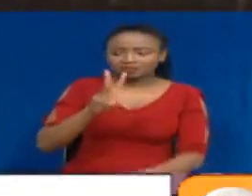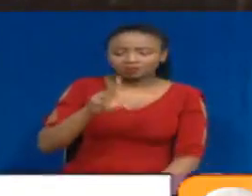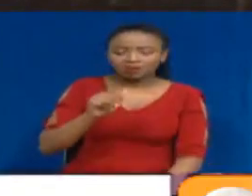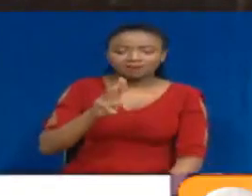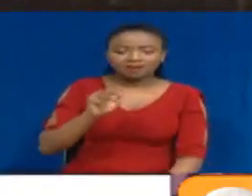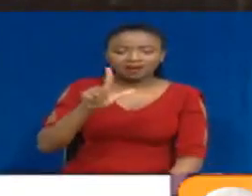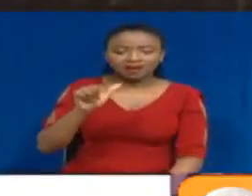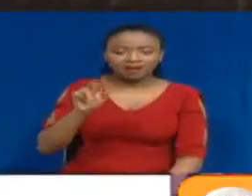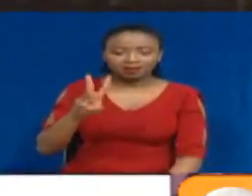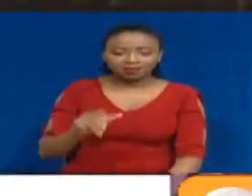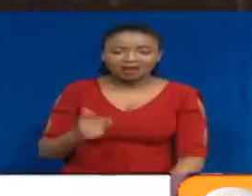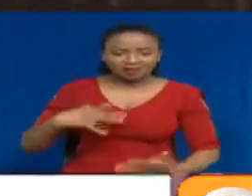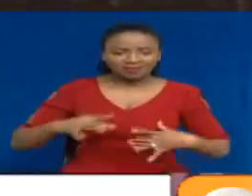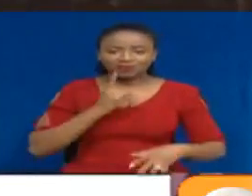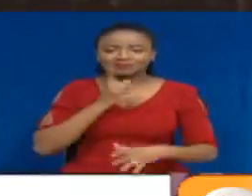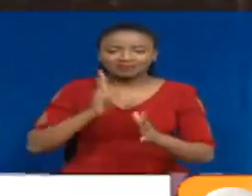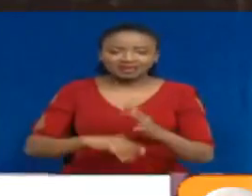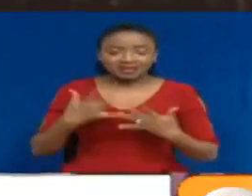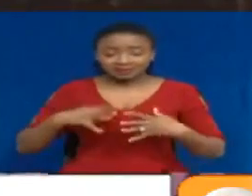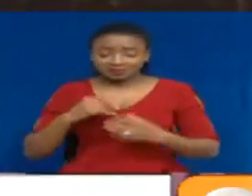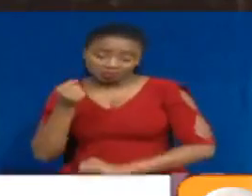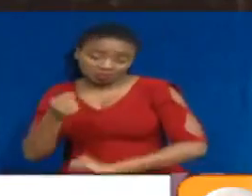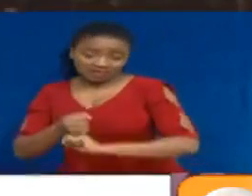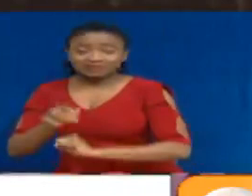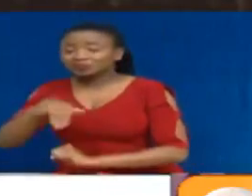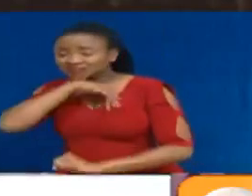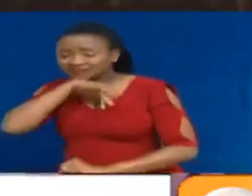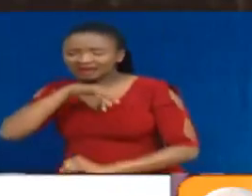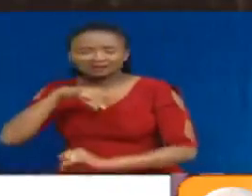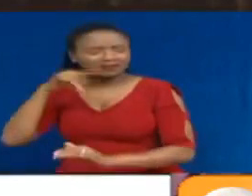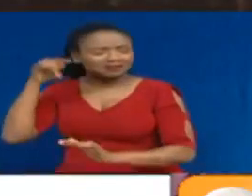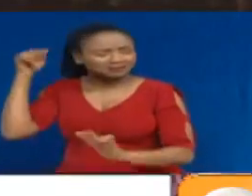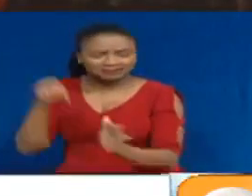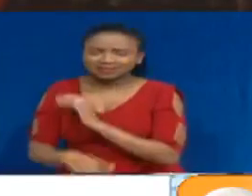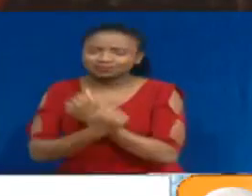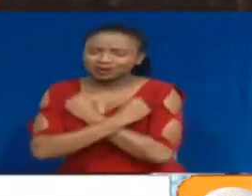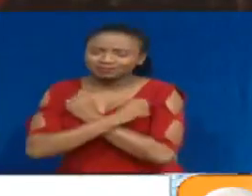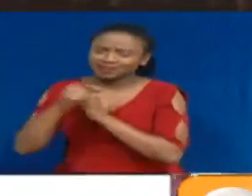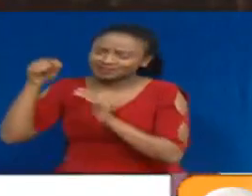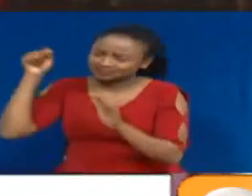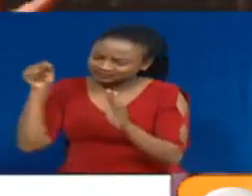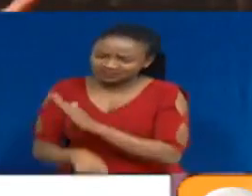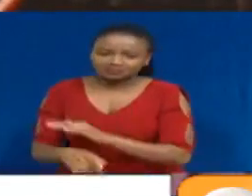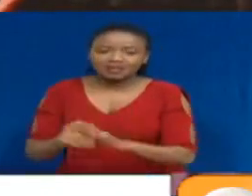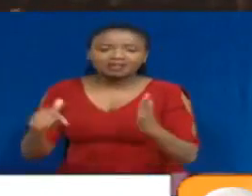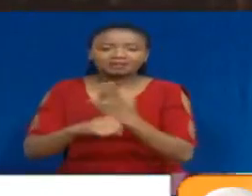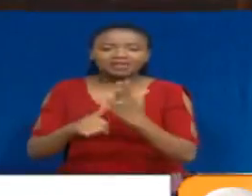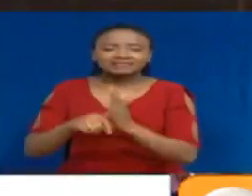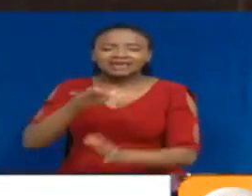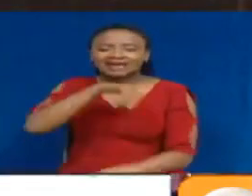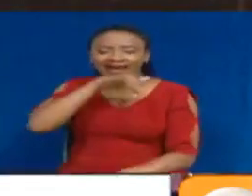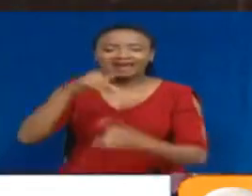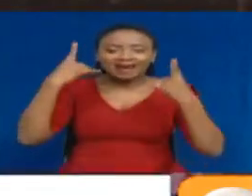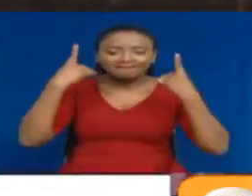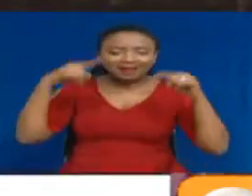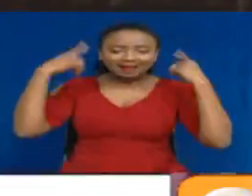phobia na Raila mania. Yani wanaompenda Raila wanaompenda sana mpaka wanapata ile kitu inaitwa Raila mania.